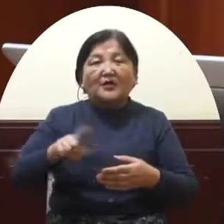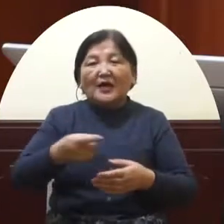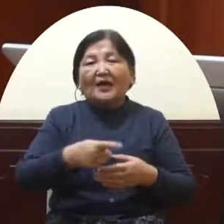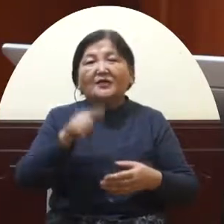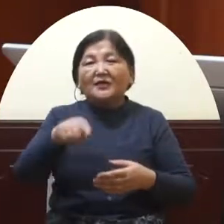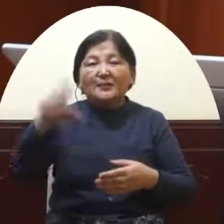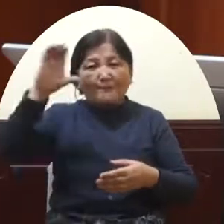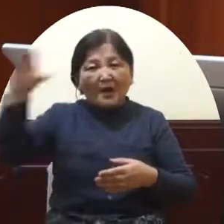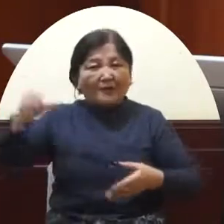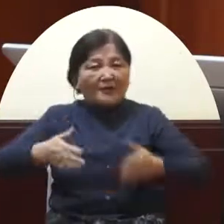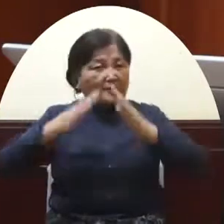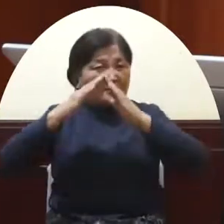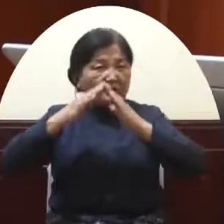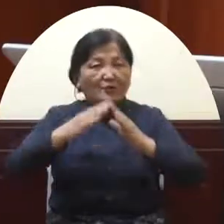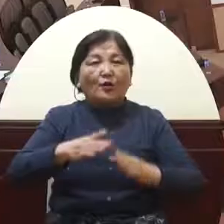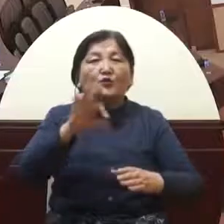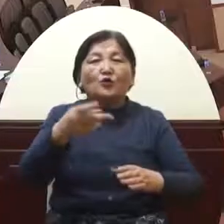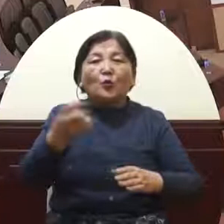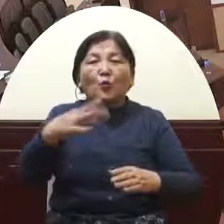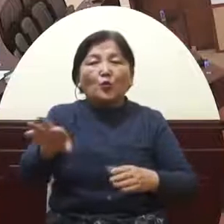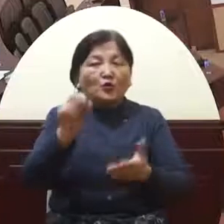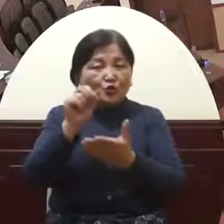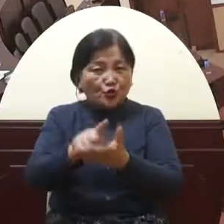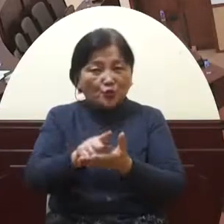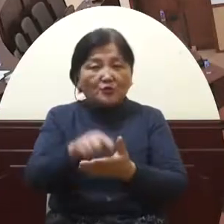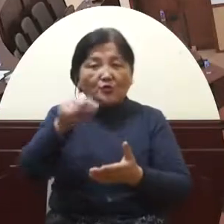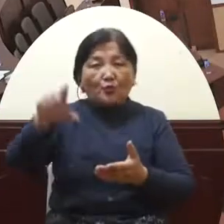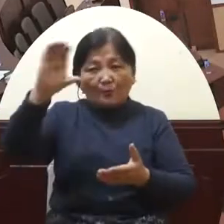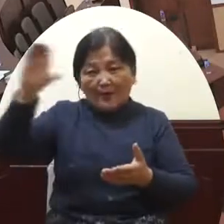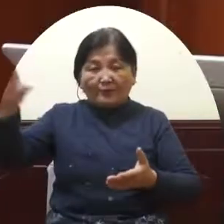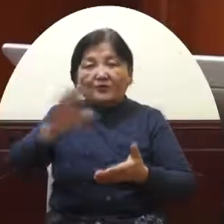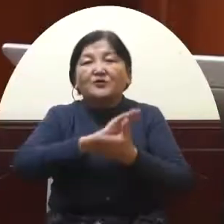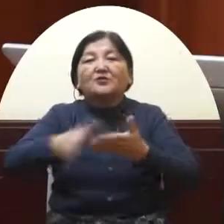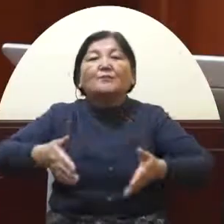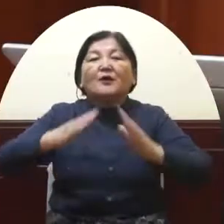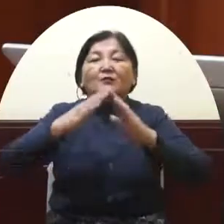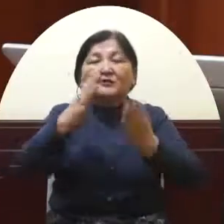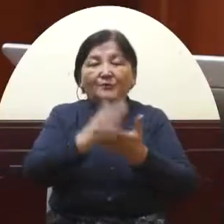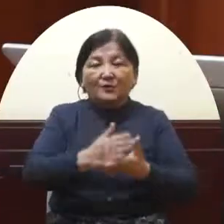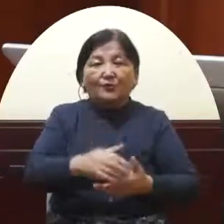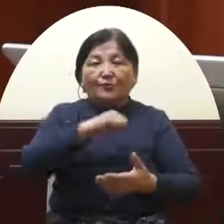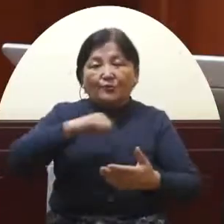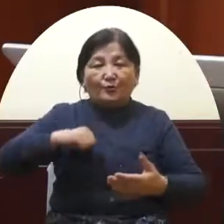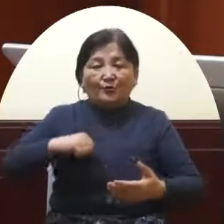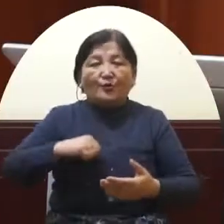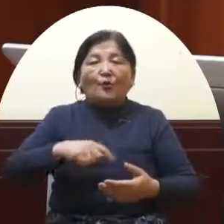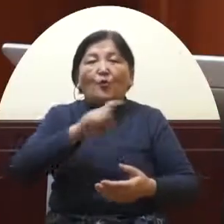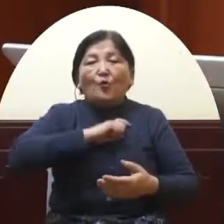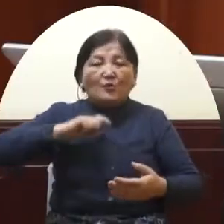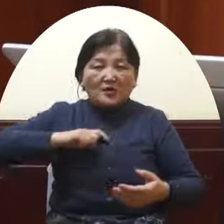гэхээр сонгуульд ашиглах гэж байгуулж байгаа. Өөрийнхөө хувийн юм уу сонирхлыг илэрхийлэхийн тулд